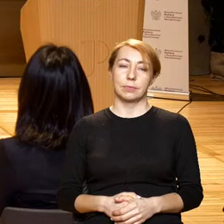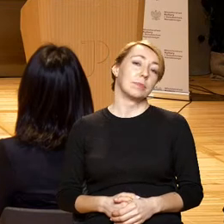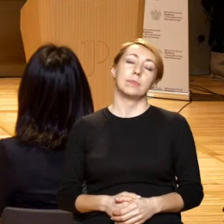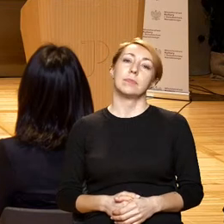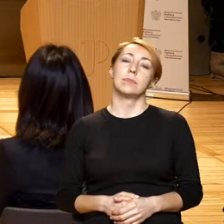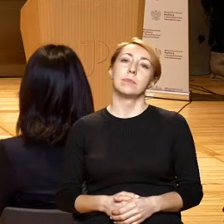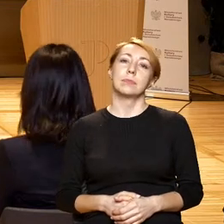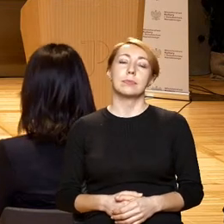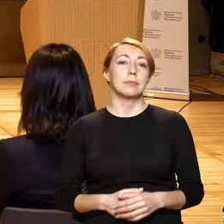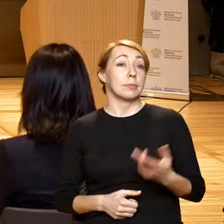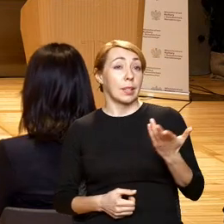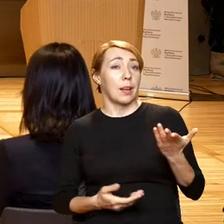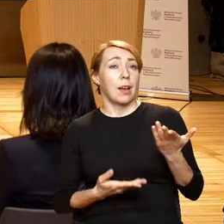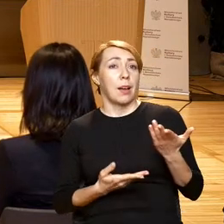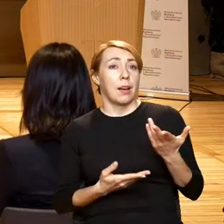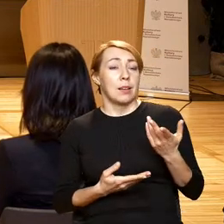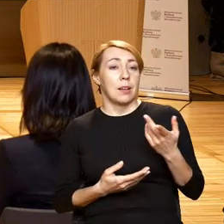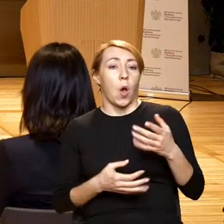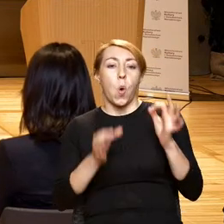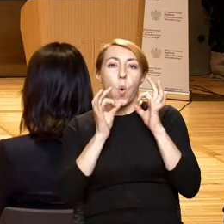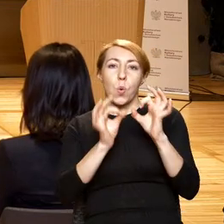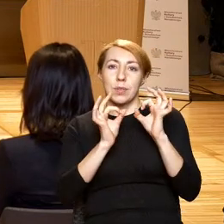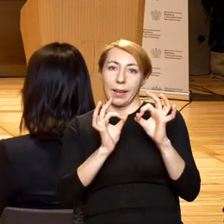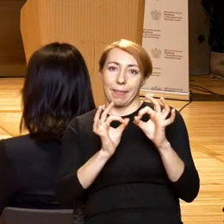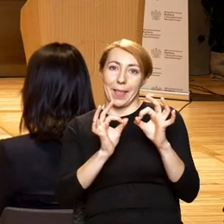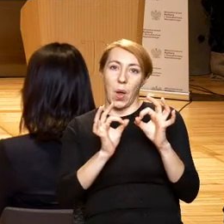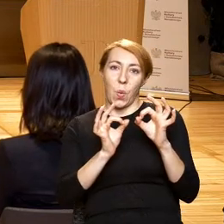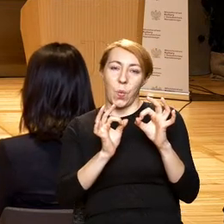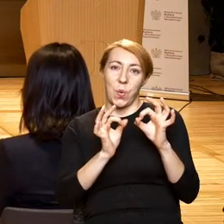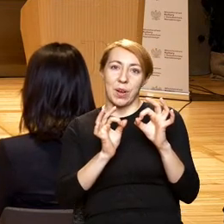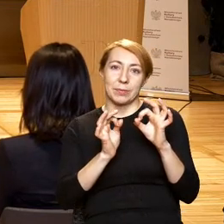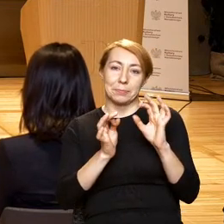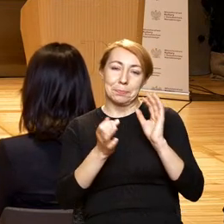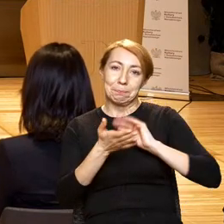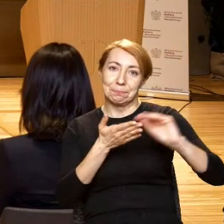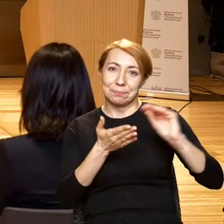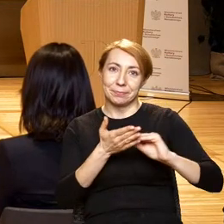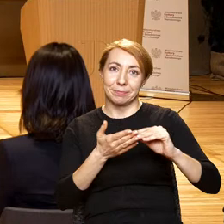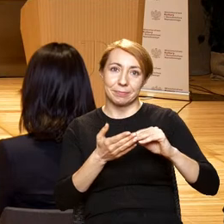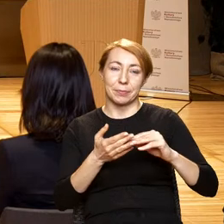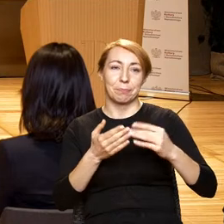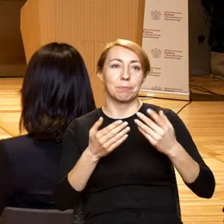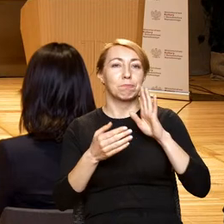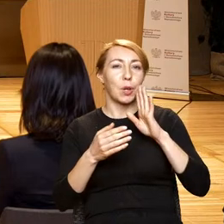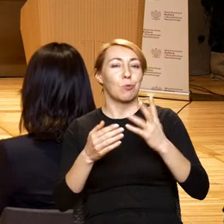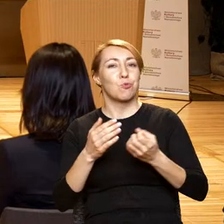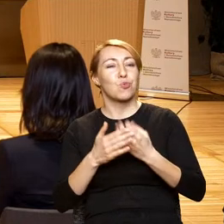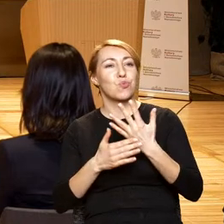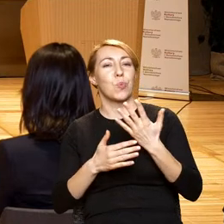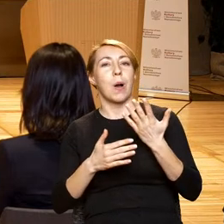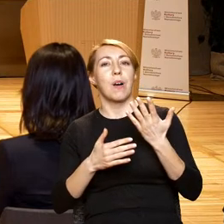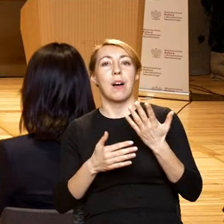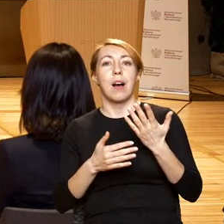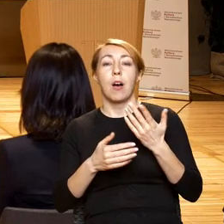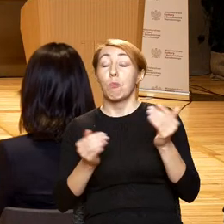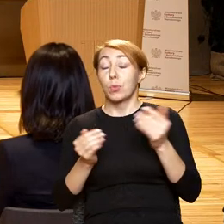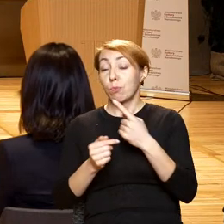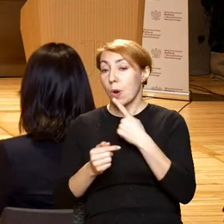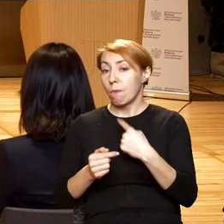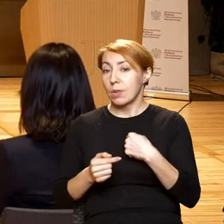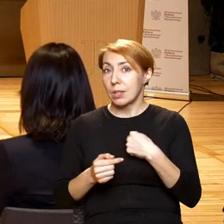Zobaczyliśmy, pani profesor, ten oryginał, tak? Mamy źródło. Czy mogłaby nam pani